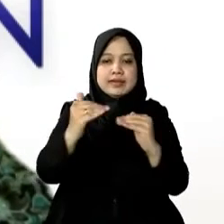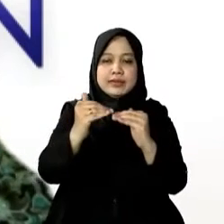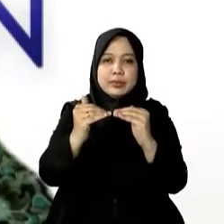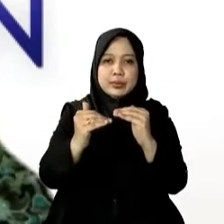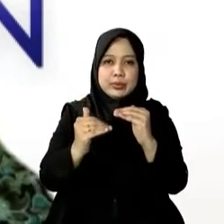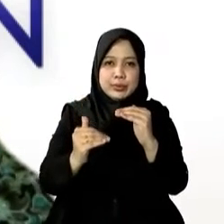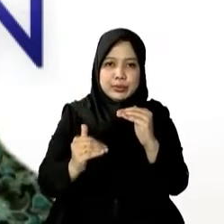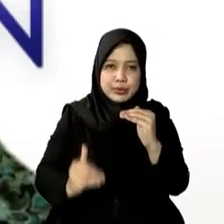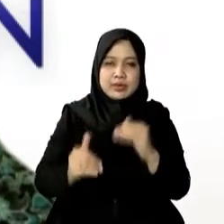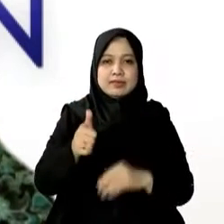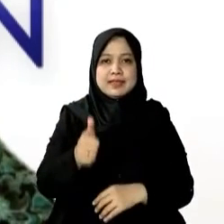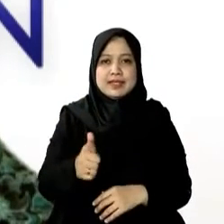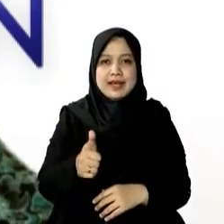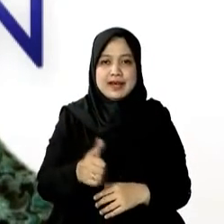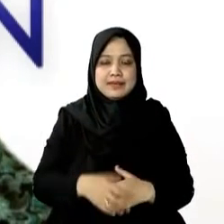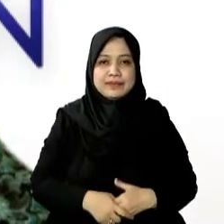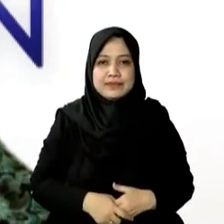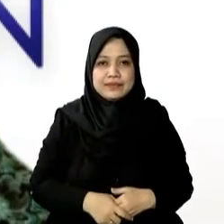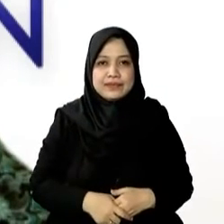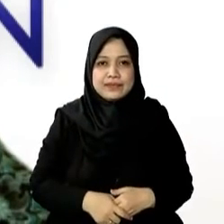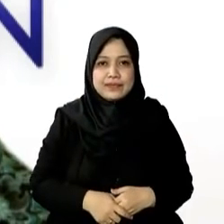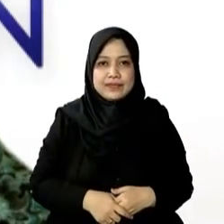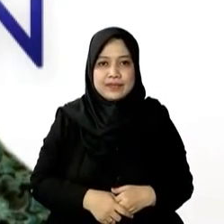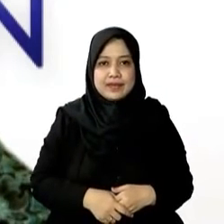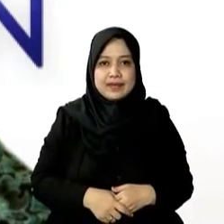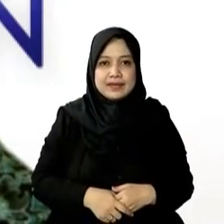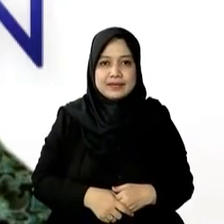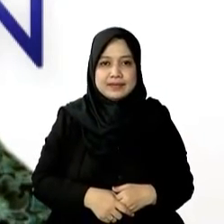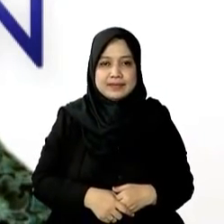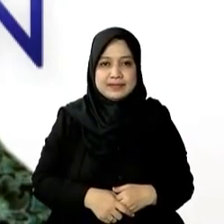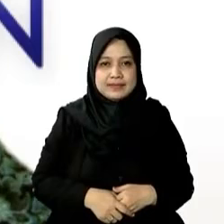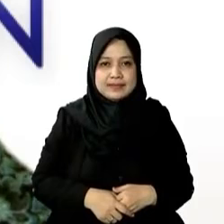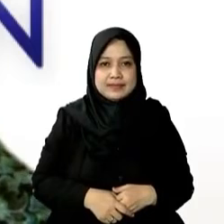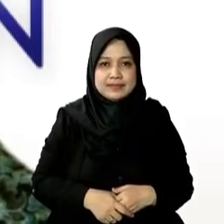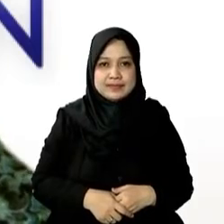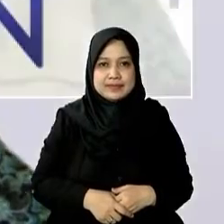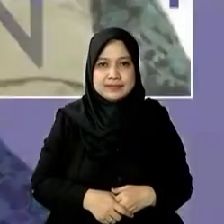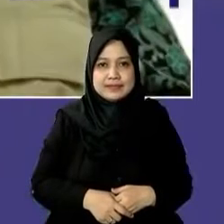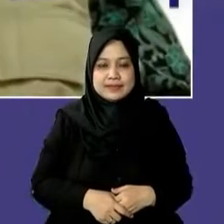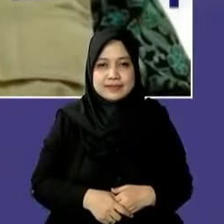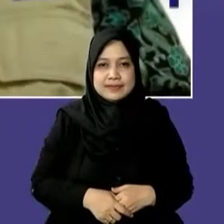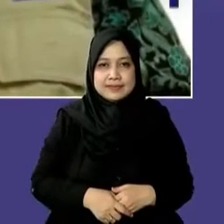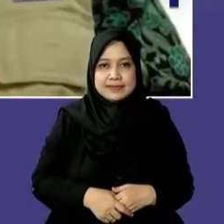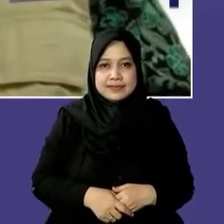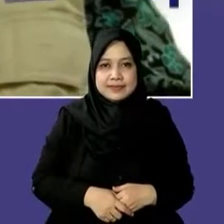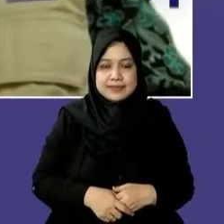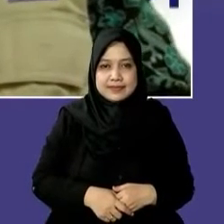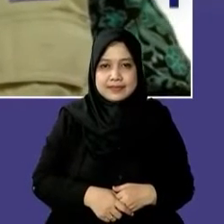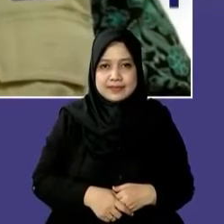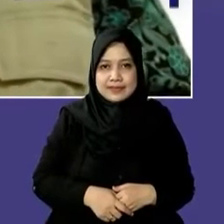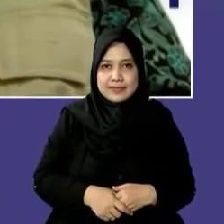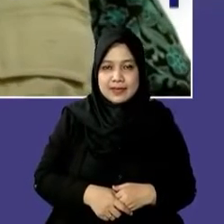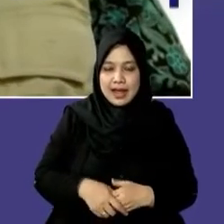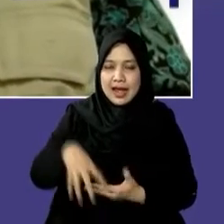pelan-pelan akan terjadi kasus perfect di Bandungnya akan terkontrol ia dan dia berada di